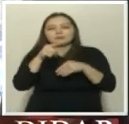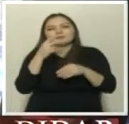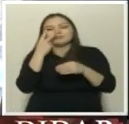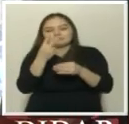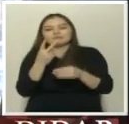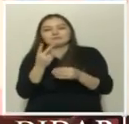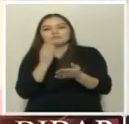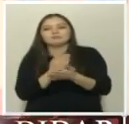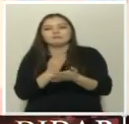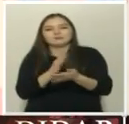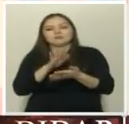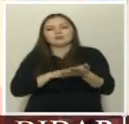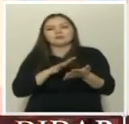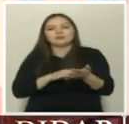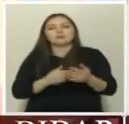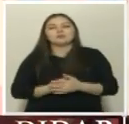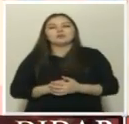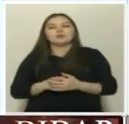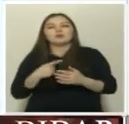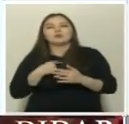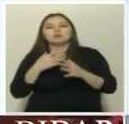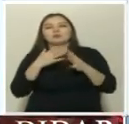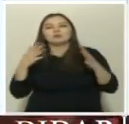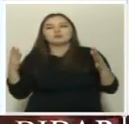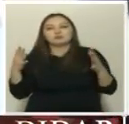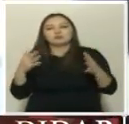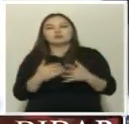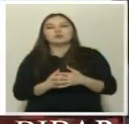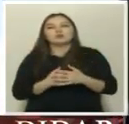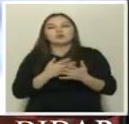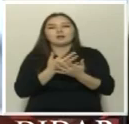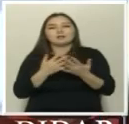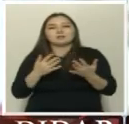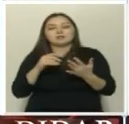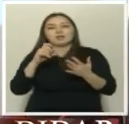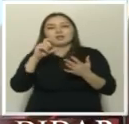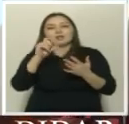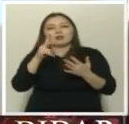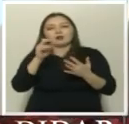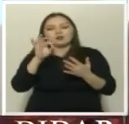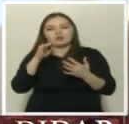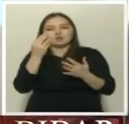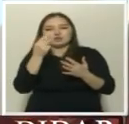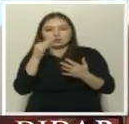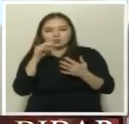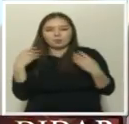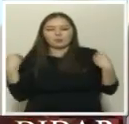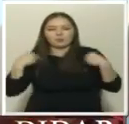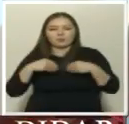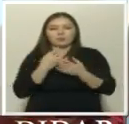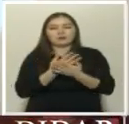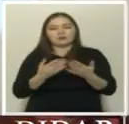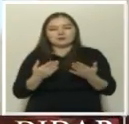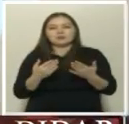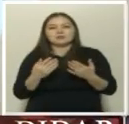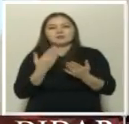на подиумах и прилавках мира и страны Все больше появляются разнообразные Эко шубы фаворитом модниц до сих пор считается плюшевые